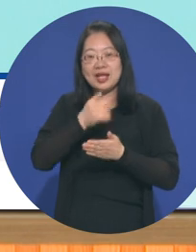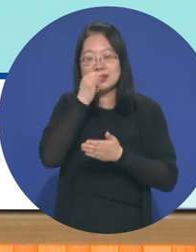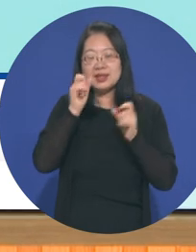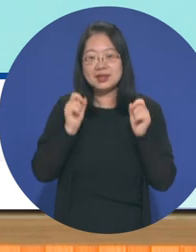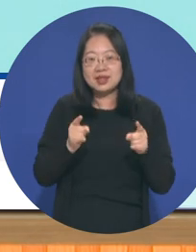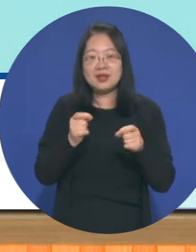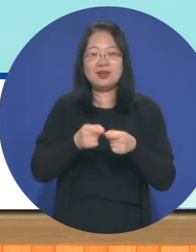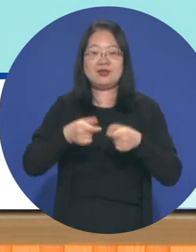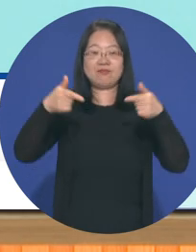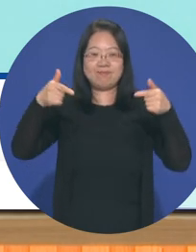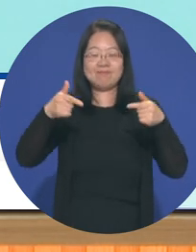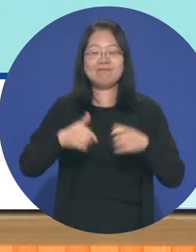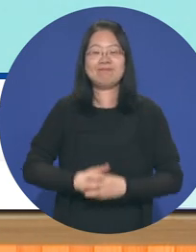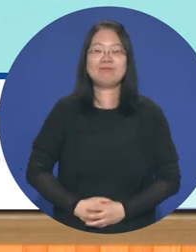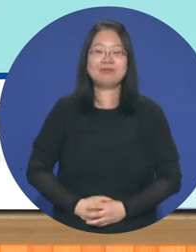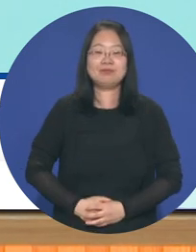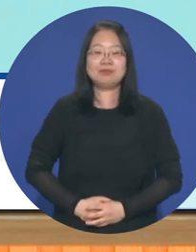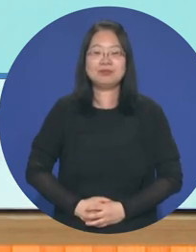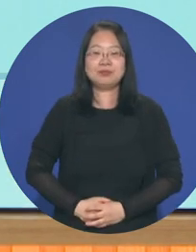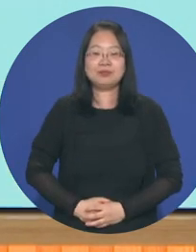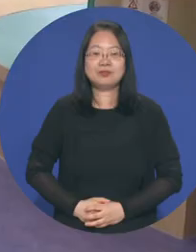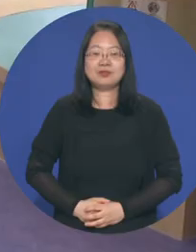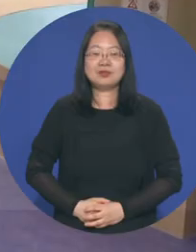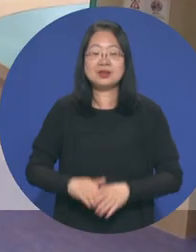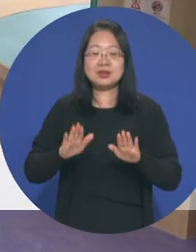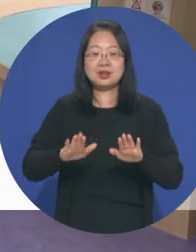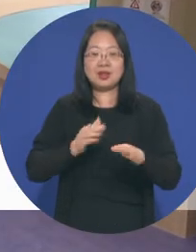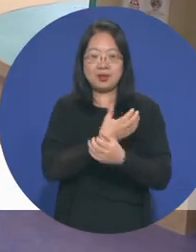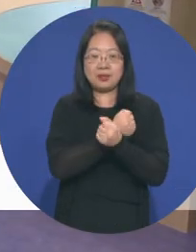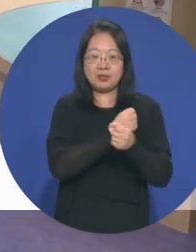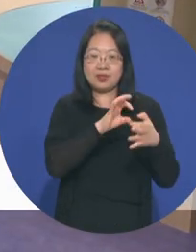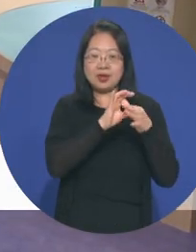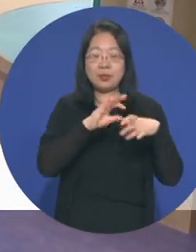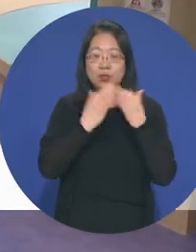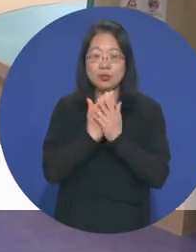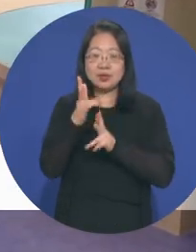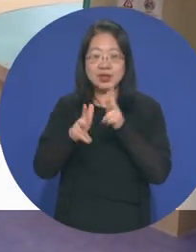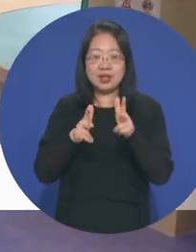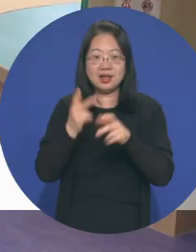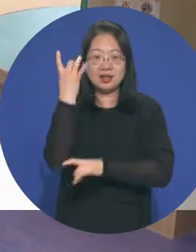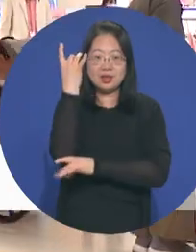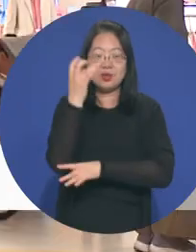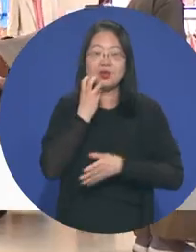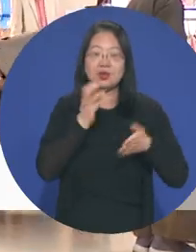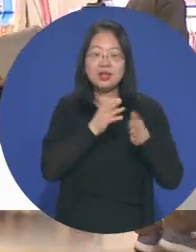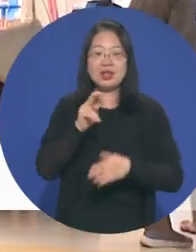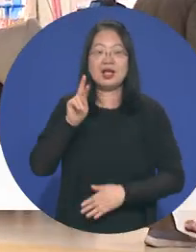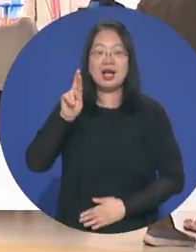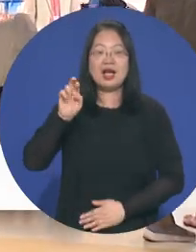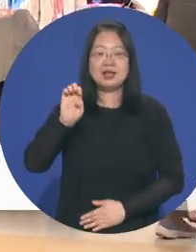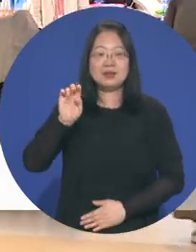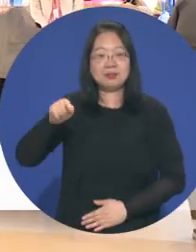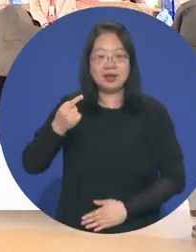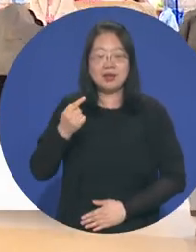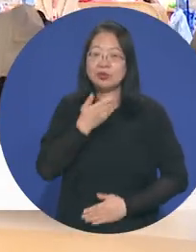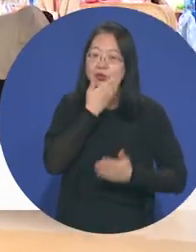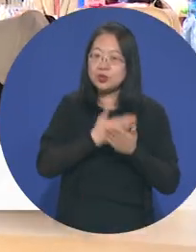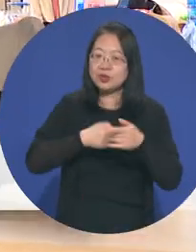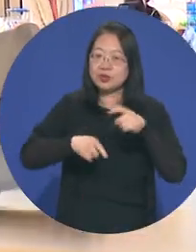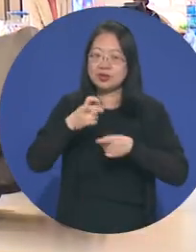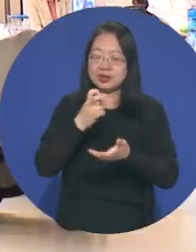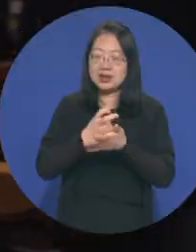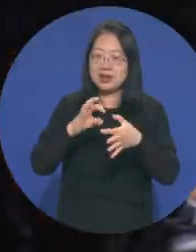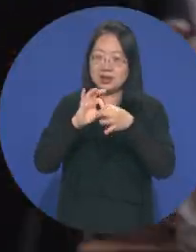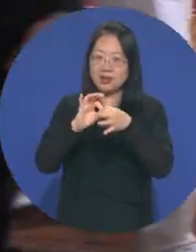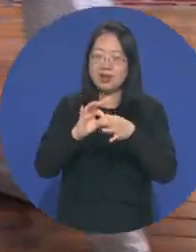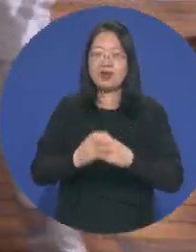서로 공유할 수 있는 그런 기회를 만들어 가도록 하겠습니다. 특히 이번 협약을 통한 모든 사업은 기존 경기아리백 등 주요